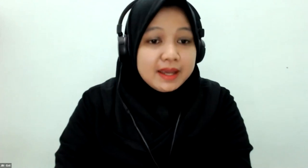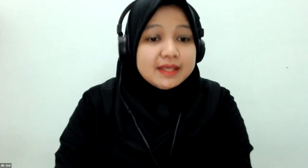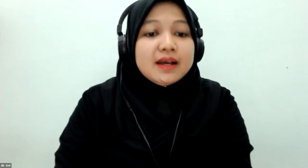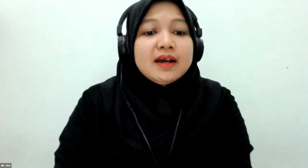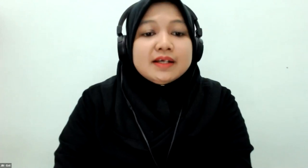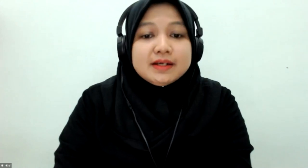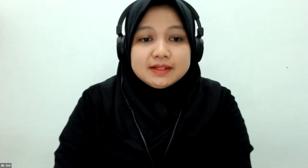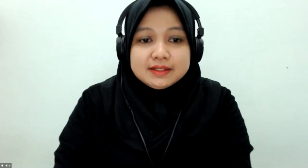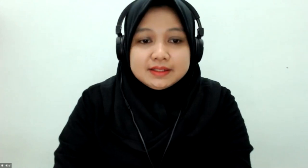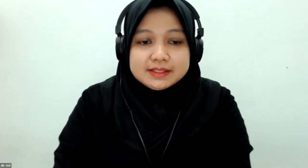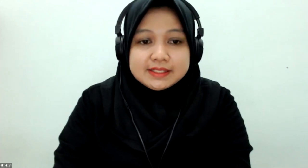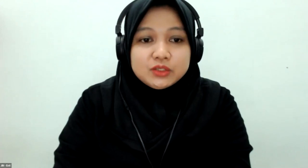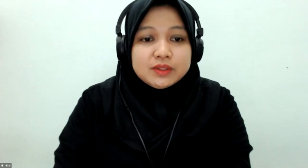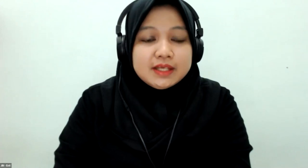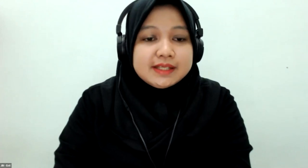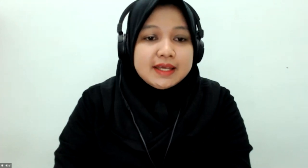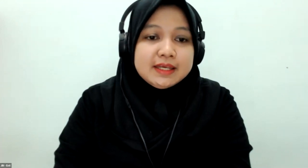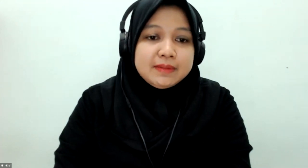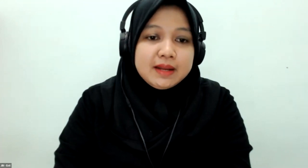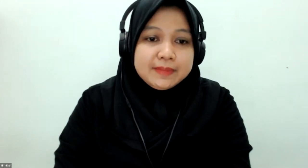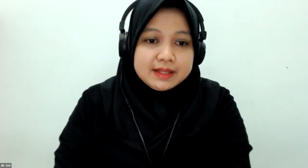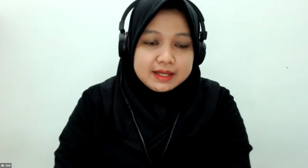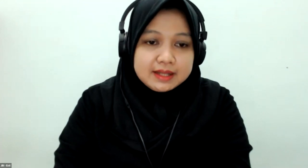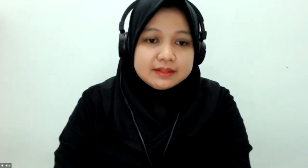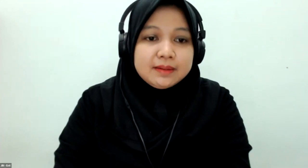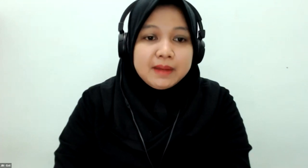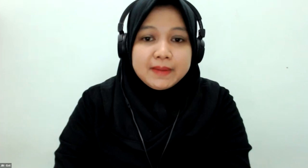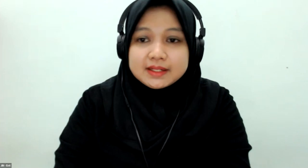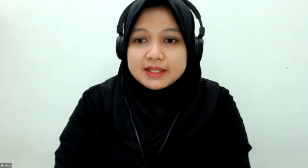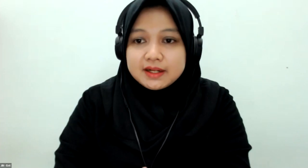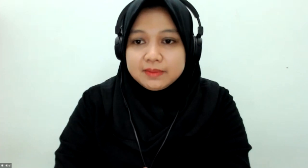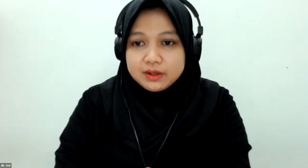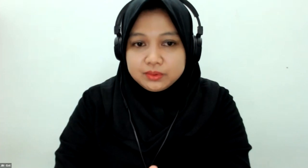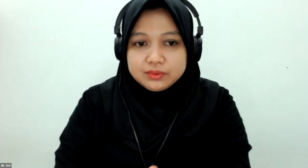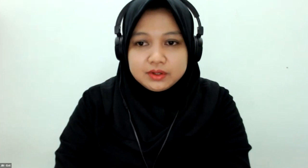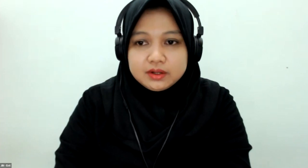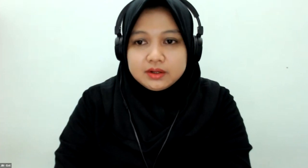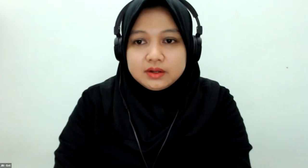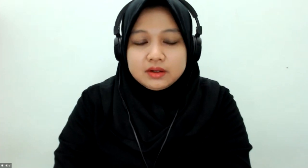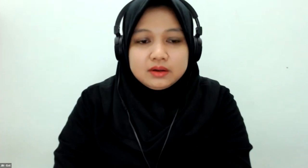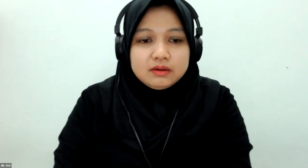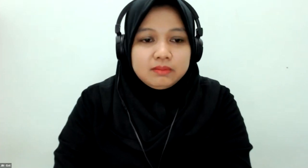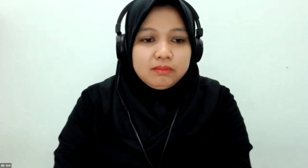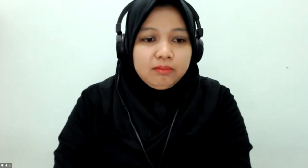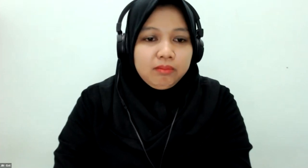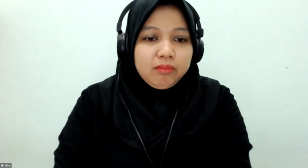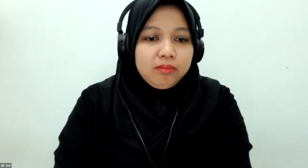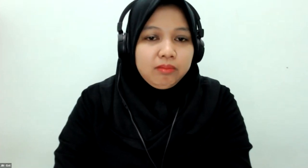baik selanjutnya saya ingin menampilkan paparan saya terlebih dahulu